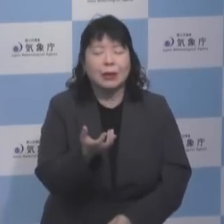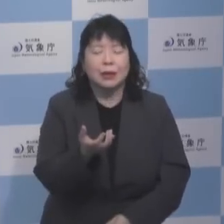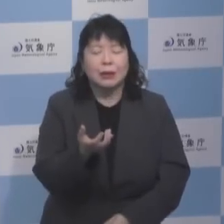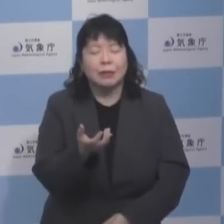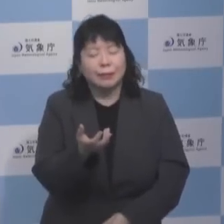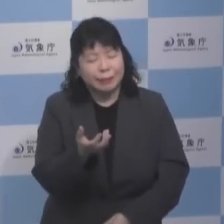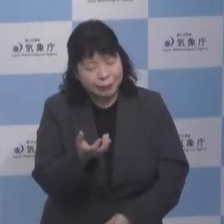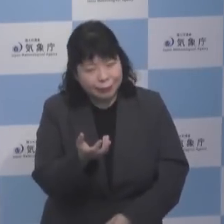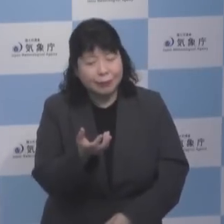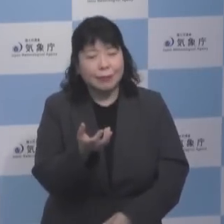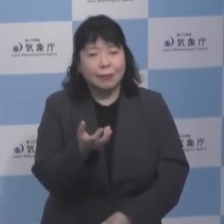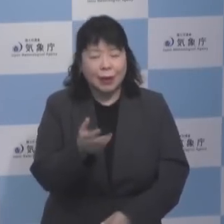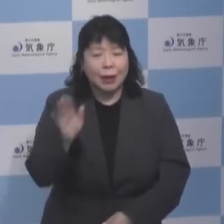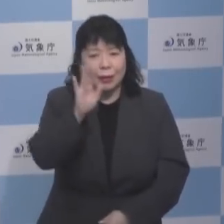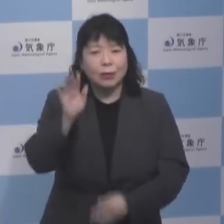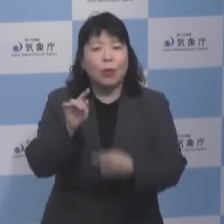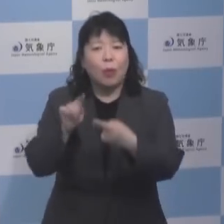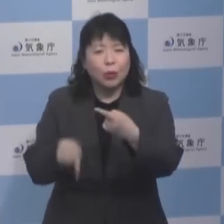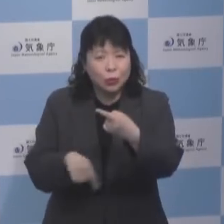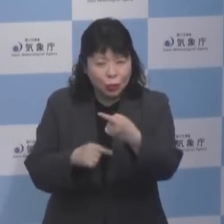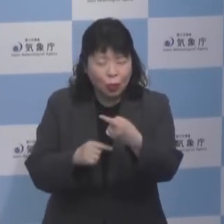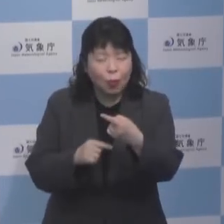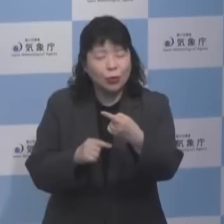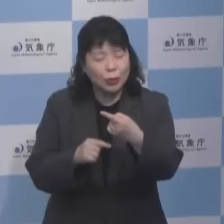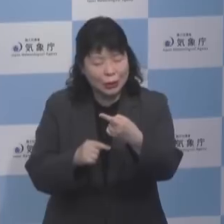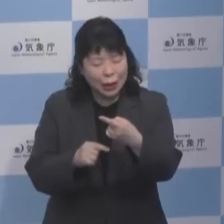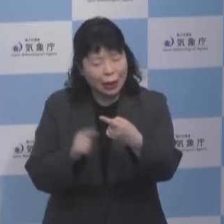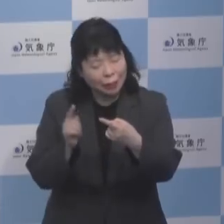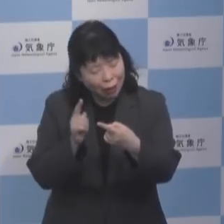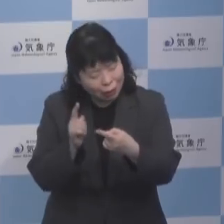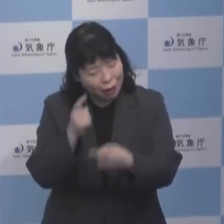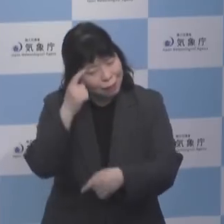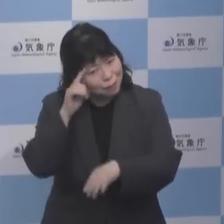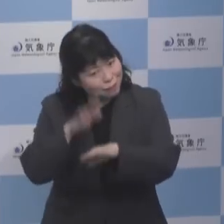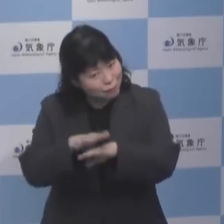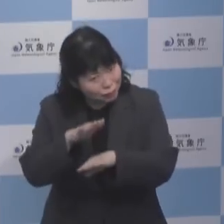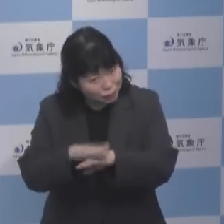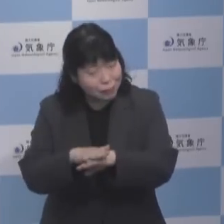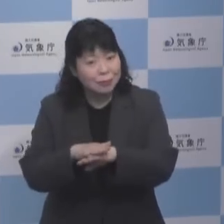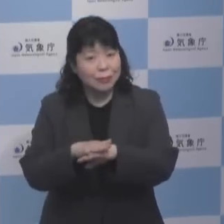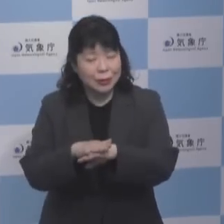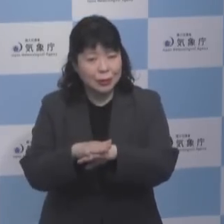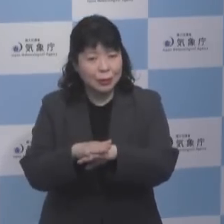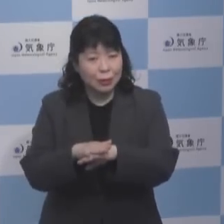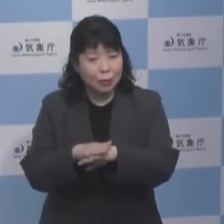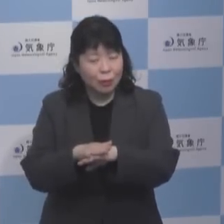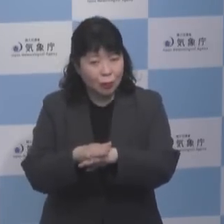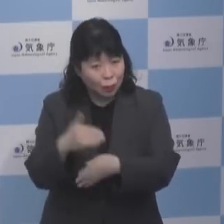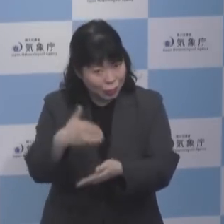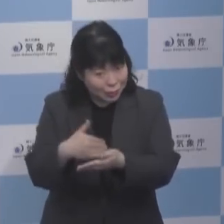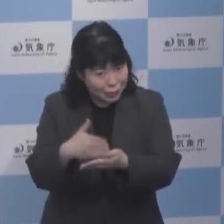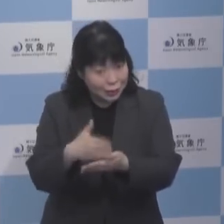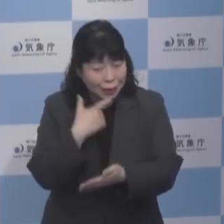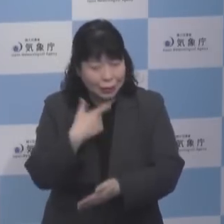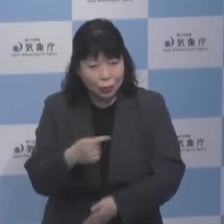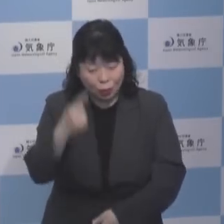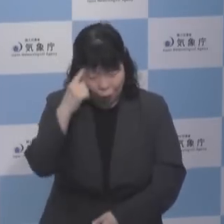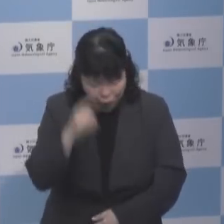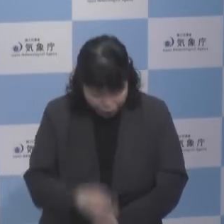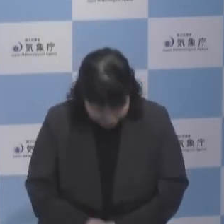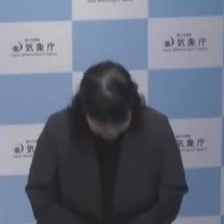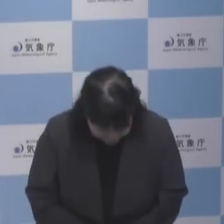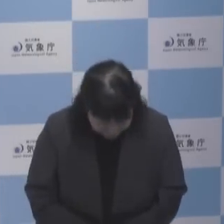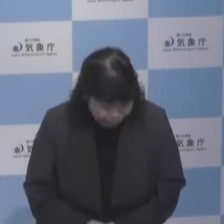もちろんあの気象庁としてでのなんか、見解ですというか お聞かせいただけたらと思います。 そうですね、